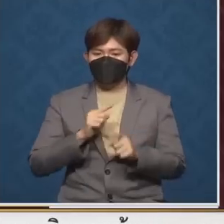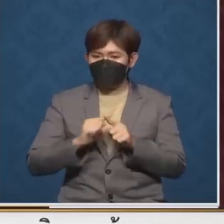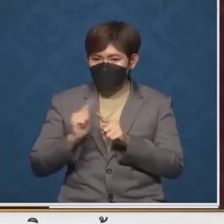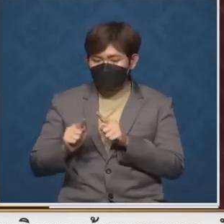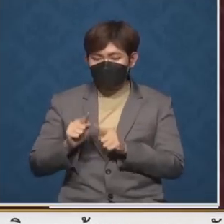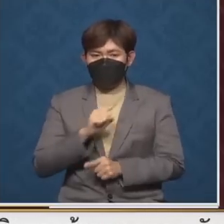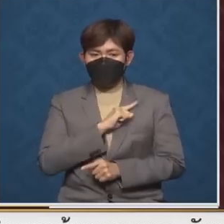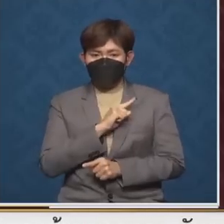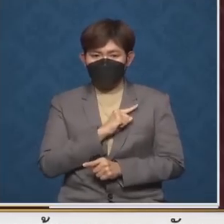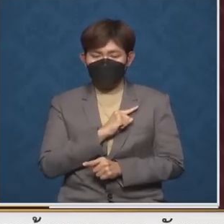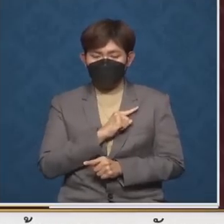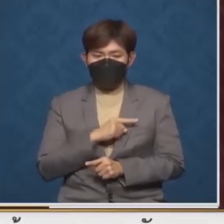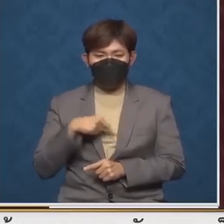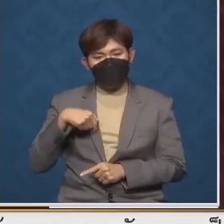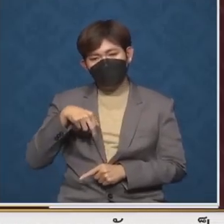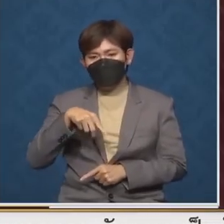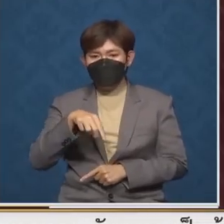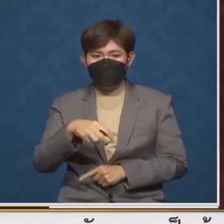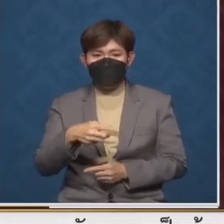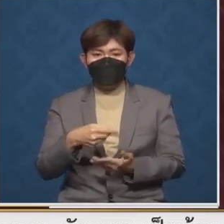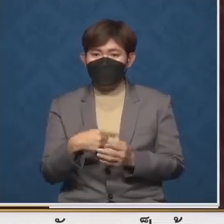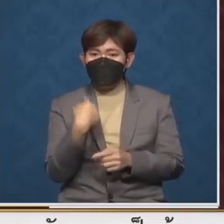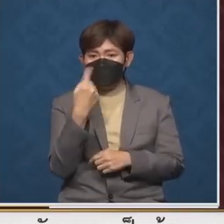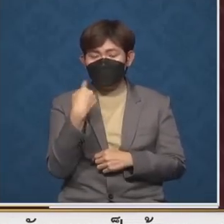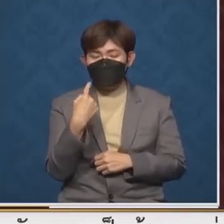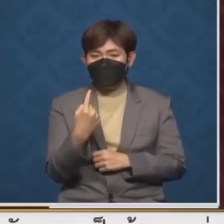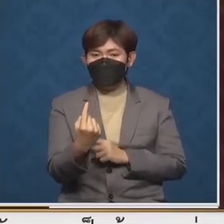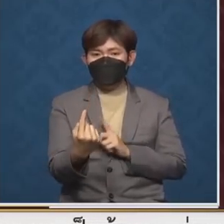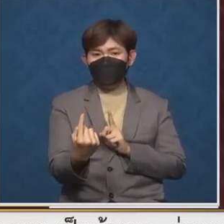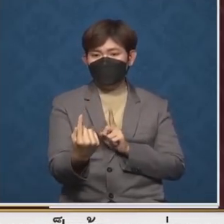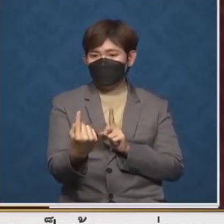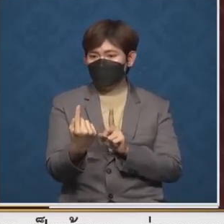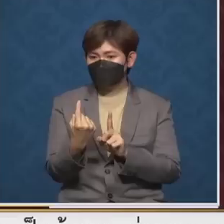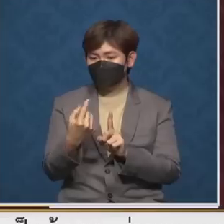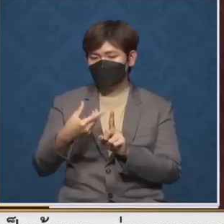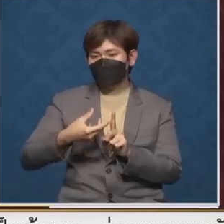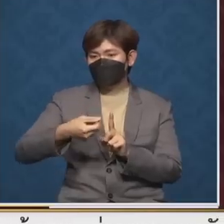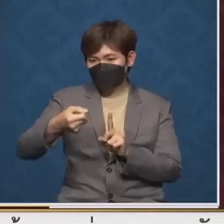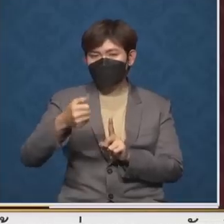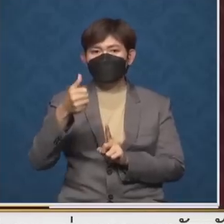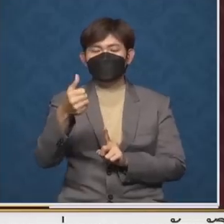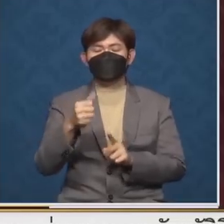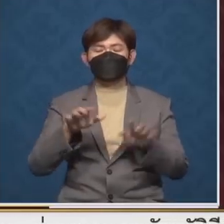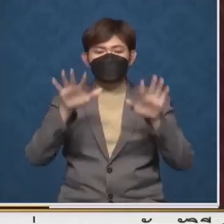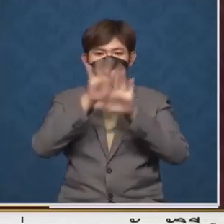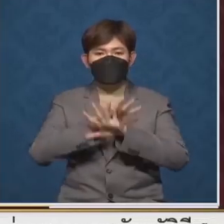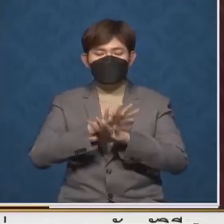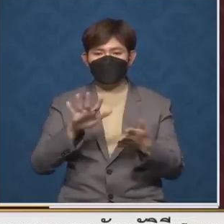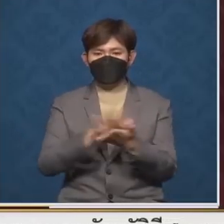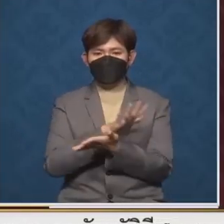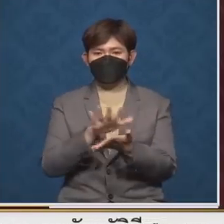าชนใครเดินผ่านมาอยากได้ ก็หยิบได้เหมือนแกใบปริว